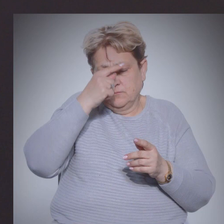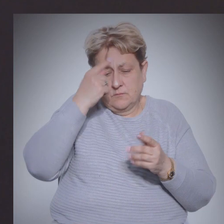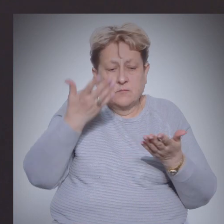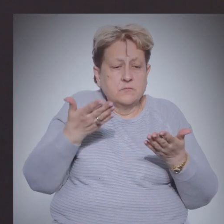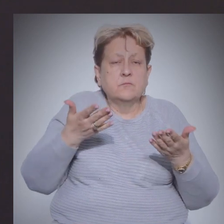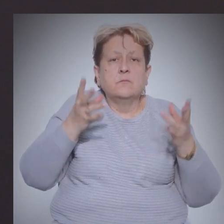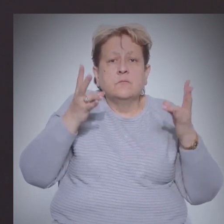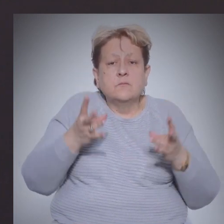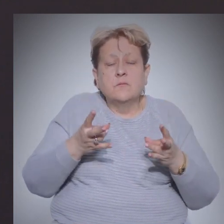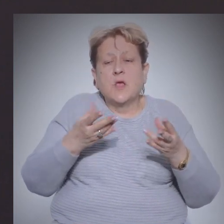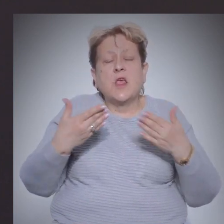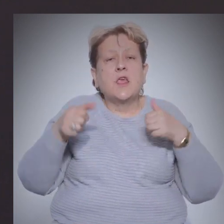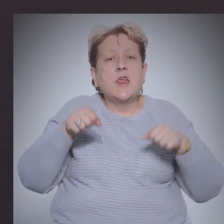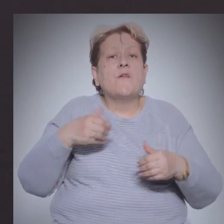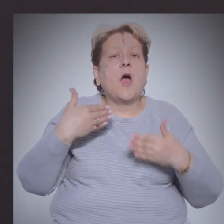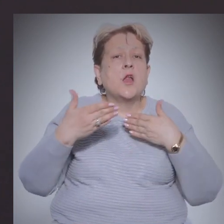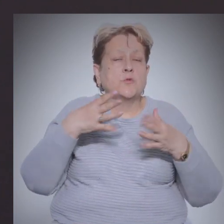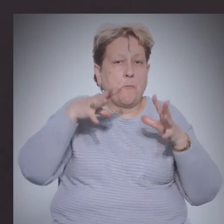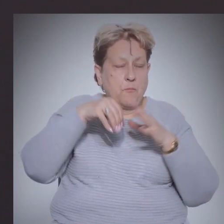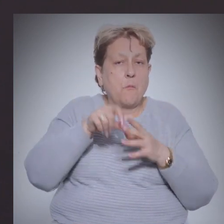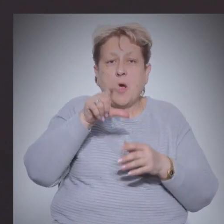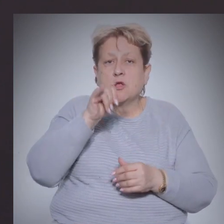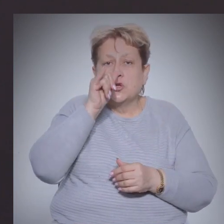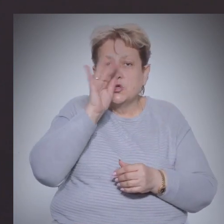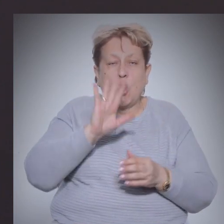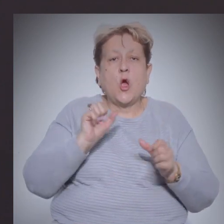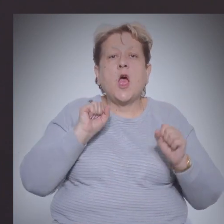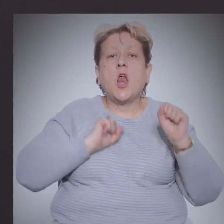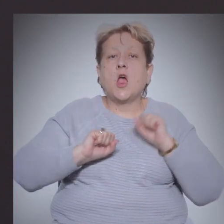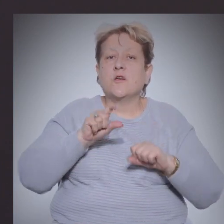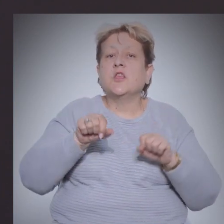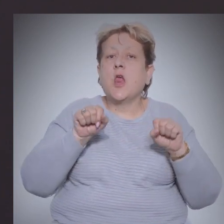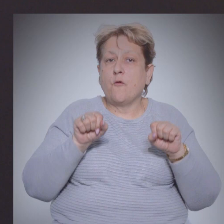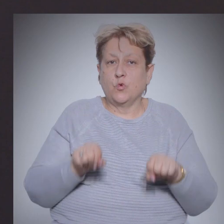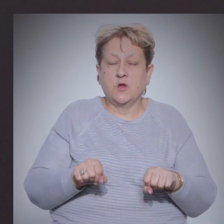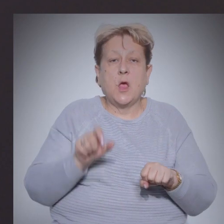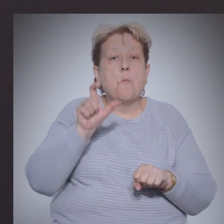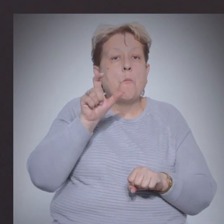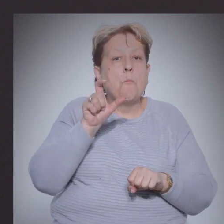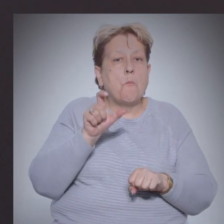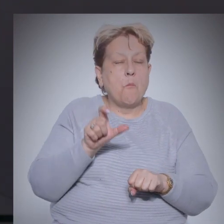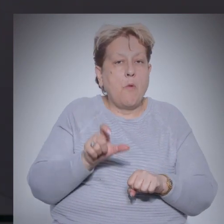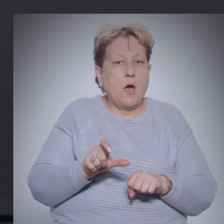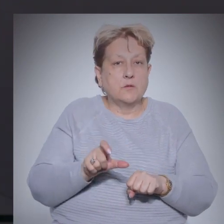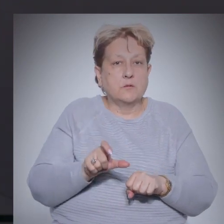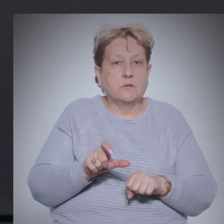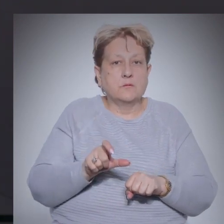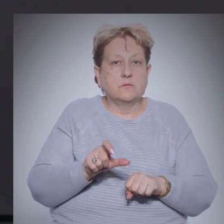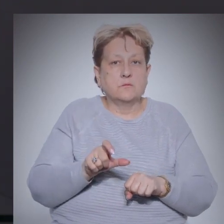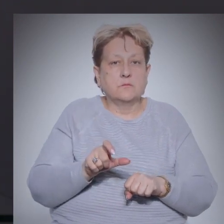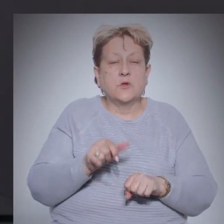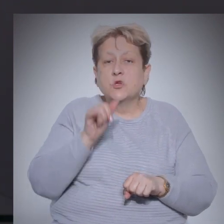որոնք մարդը ձերք է բերում այս կամայն իրավահարաբերության մեջ մտնելով։ Մարդը չի կարող հրաժարվել այդ իրավունքից, մարդը